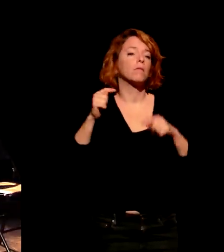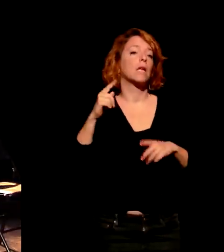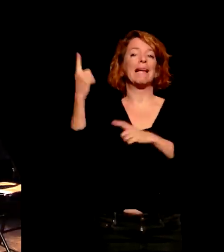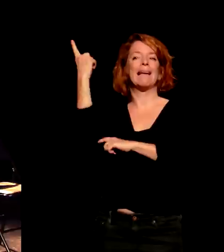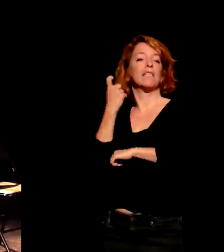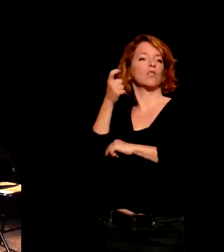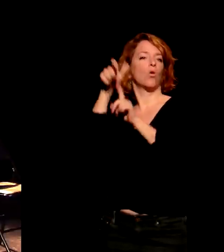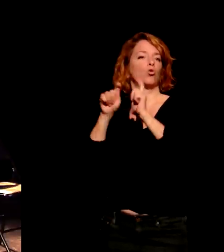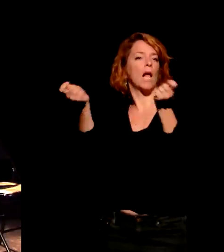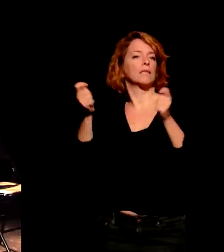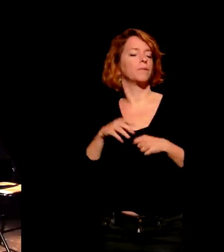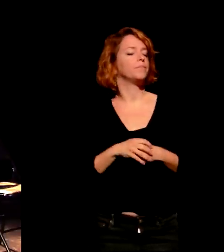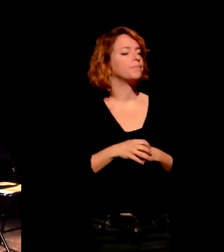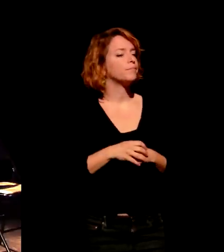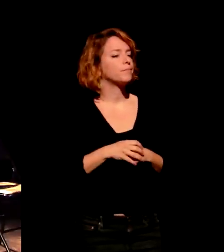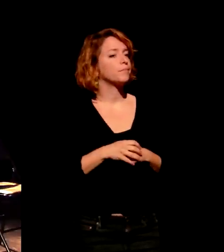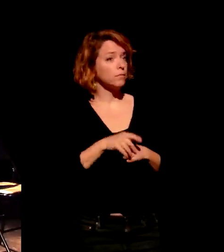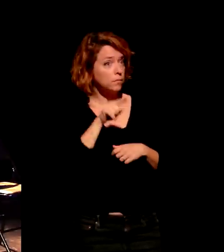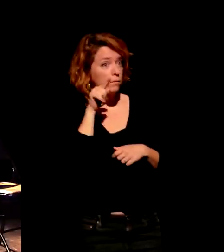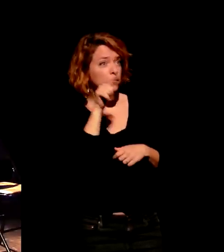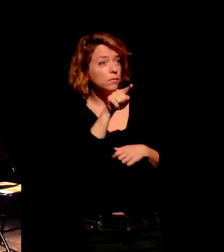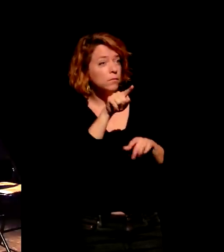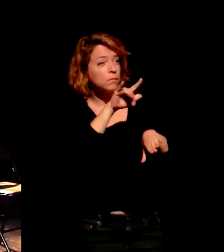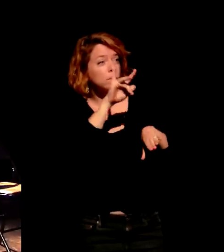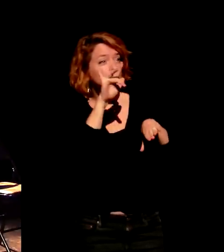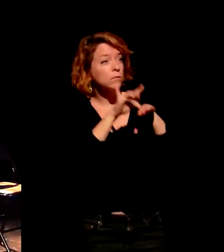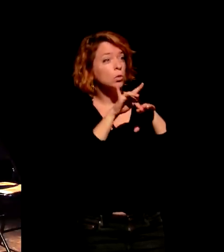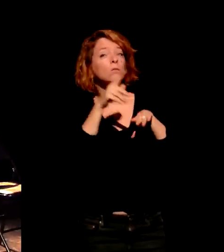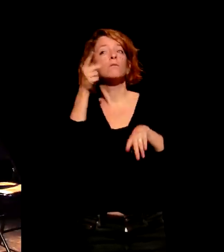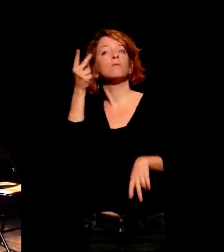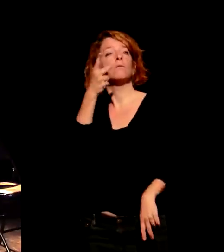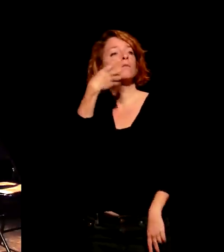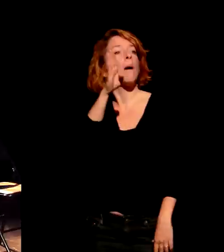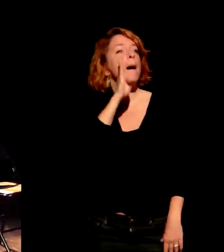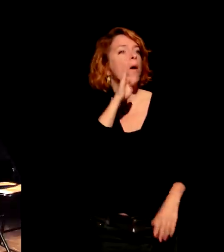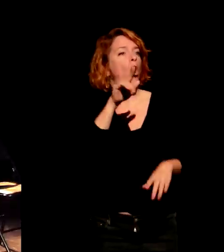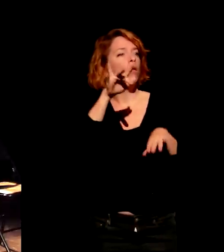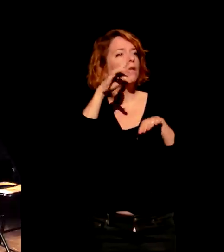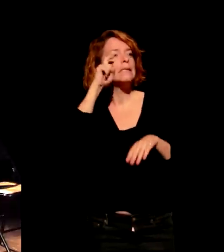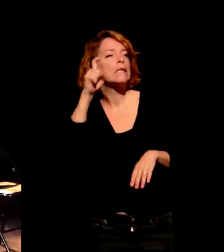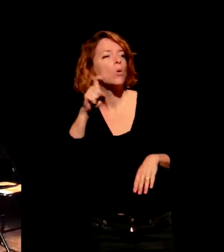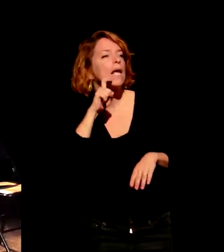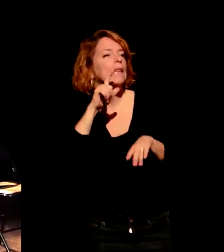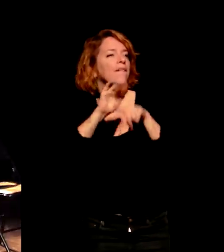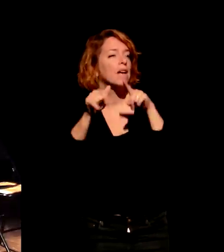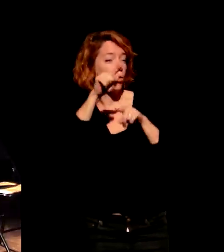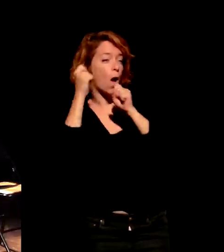journaliste. Est-ce que vous avez été influencé par la sexualité de votre mère?